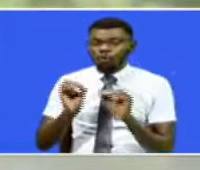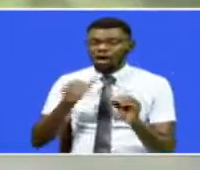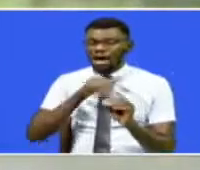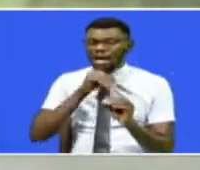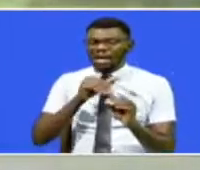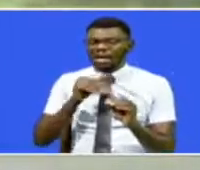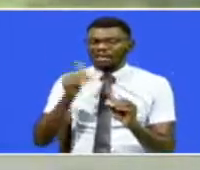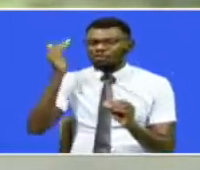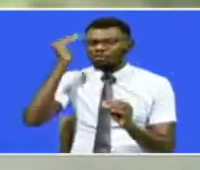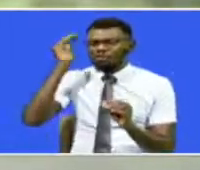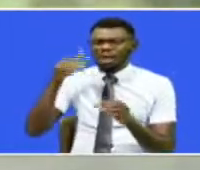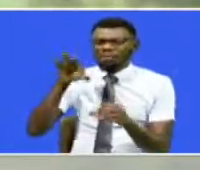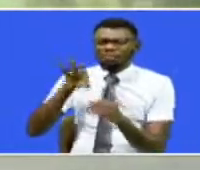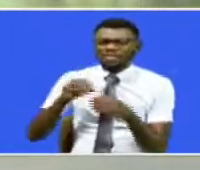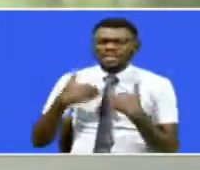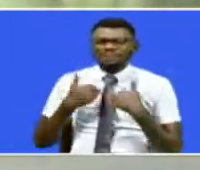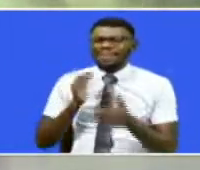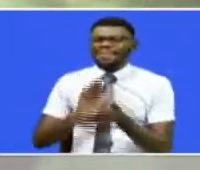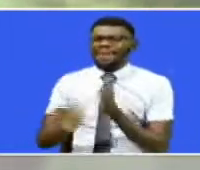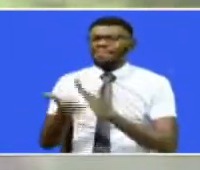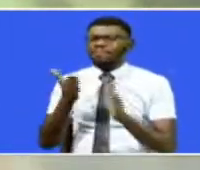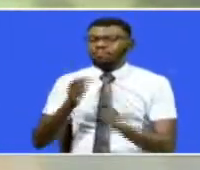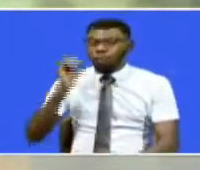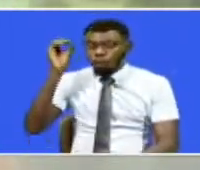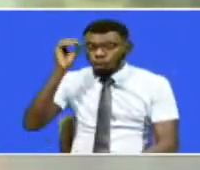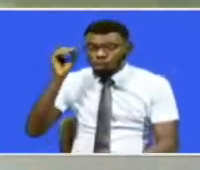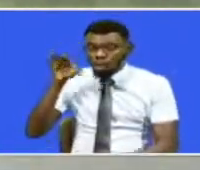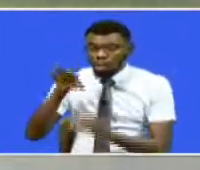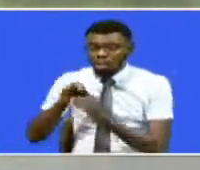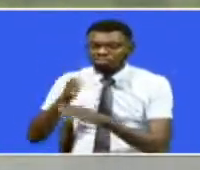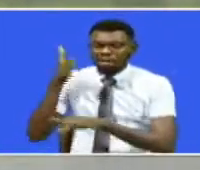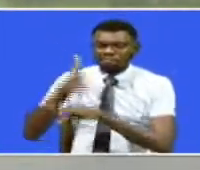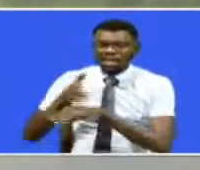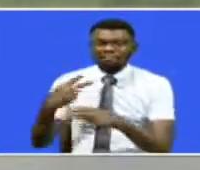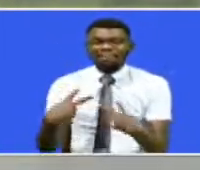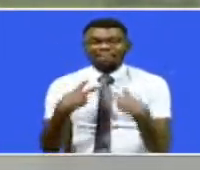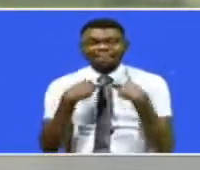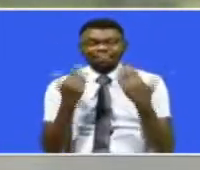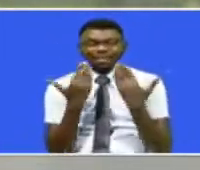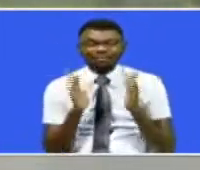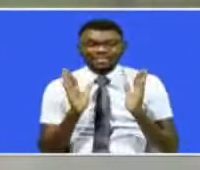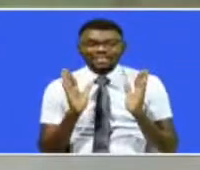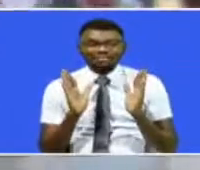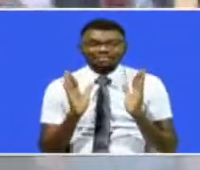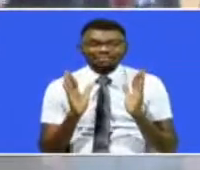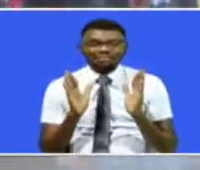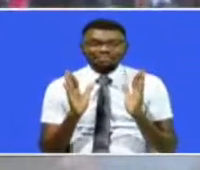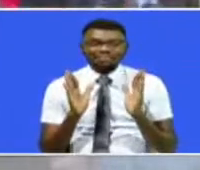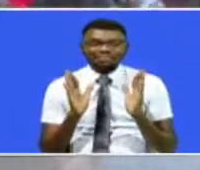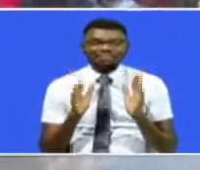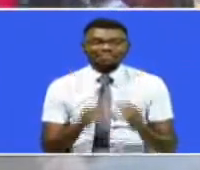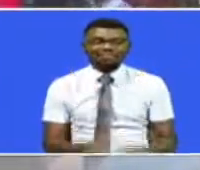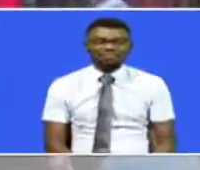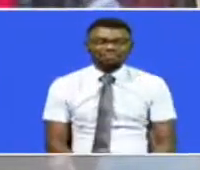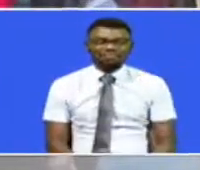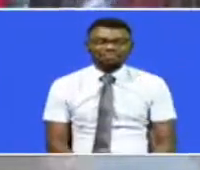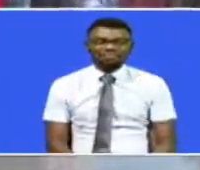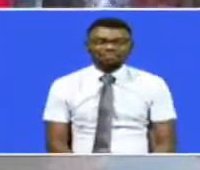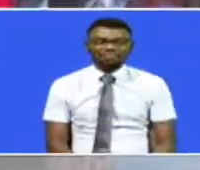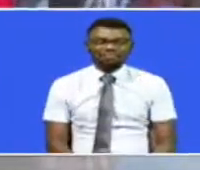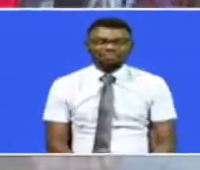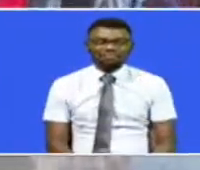hana. Ametengeneza opinion poll imekwama, amejaribu ukora imekwama.